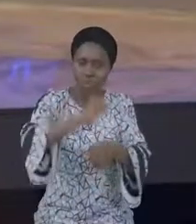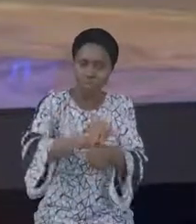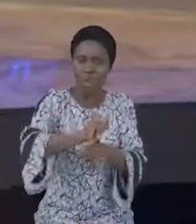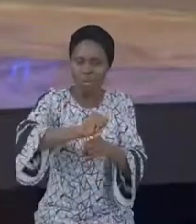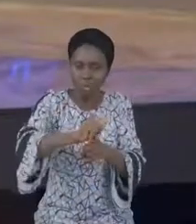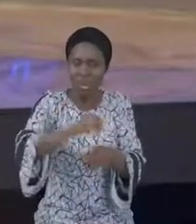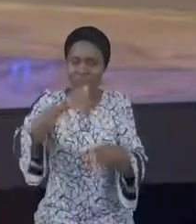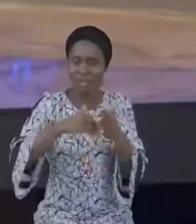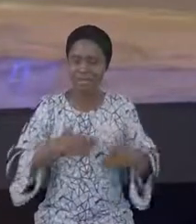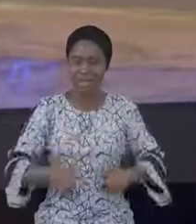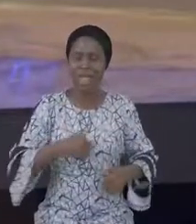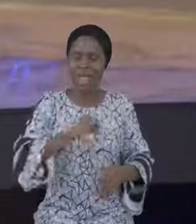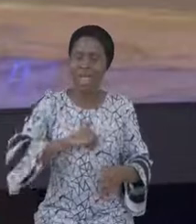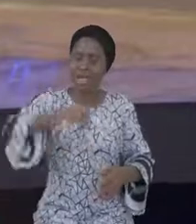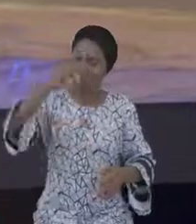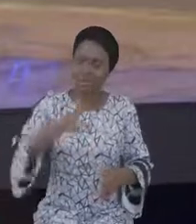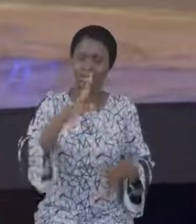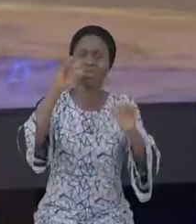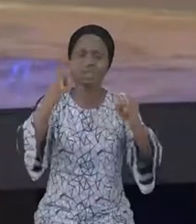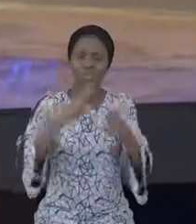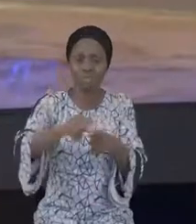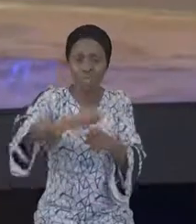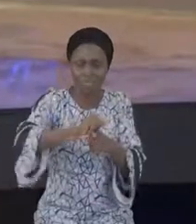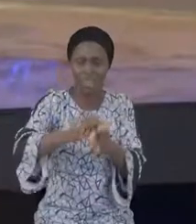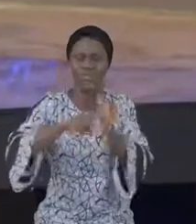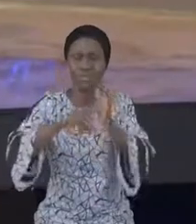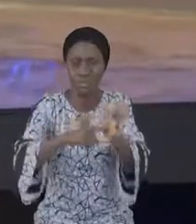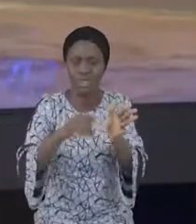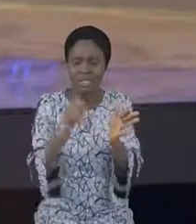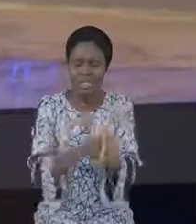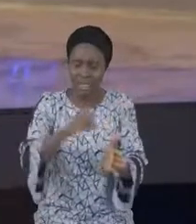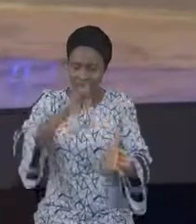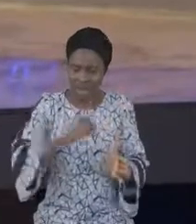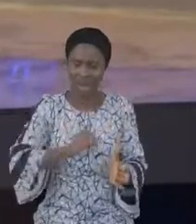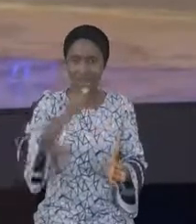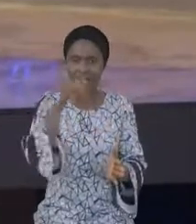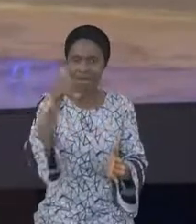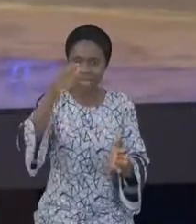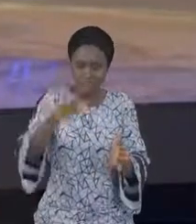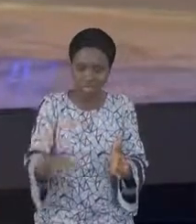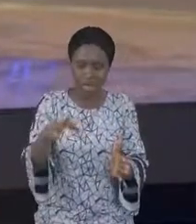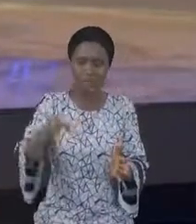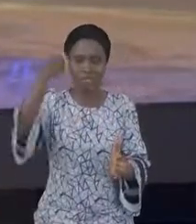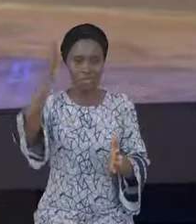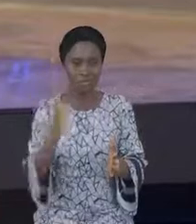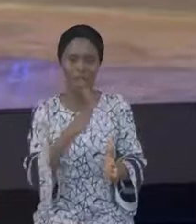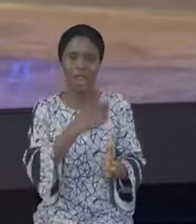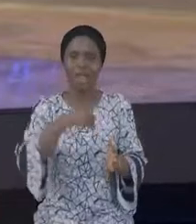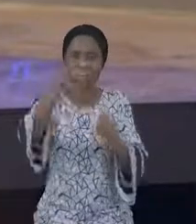Je dois être en mesure de démontrer que je suis enfant de Dieu et